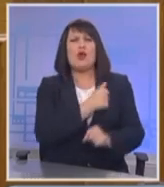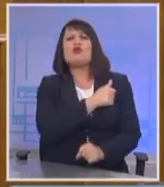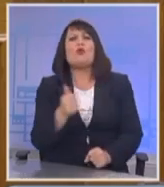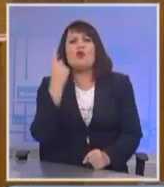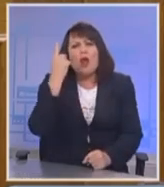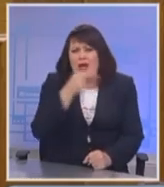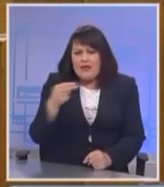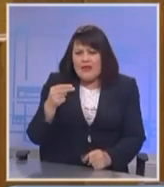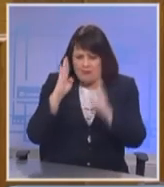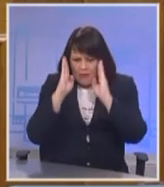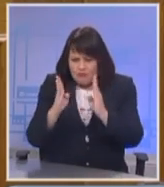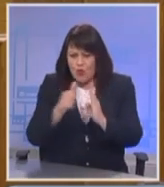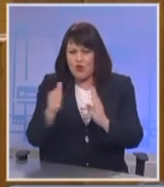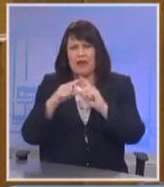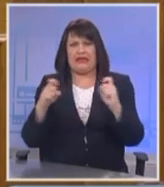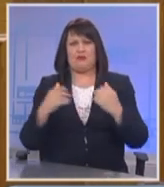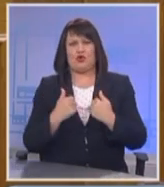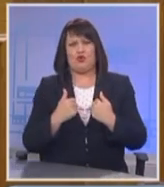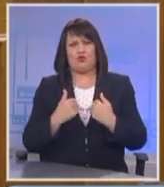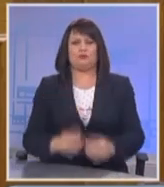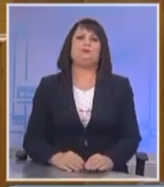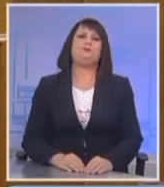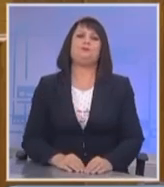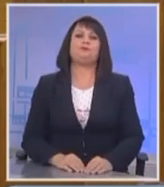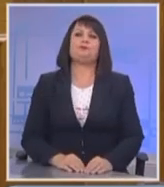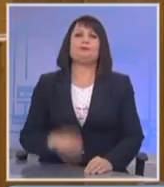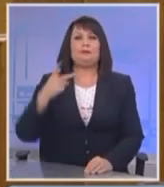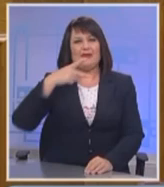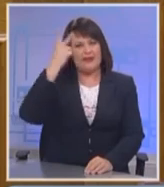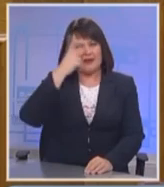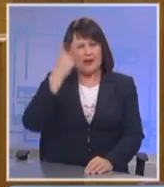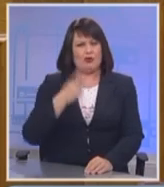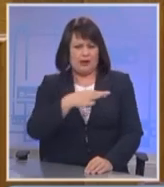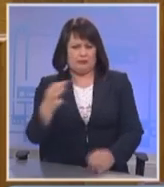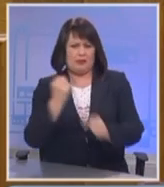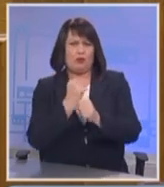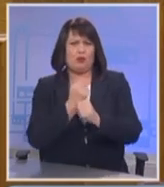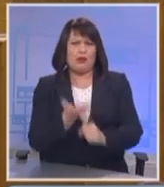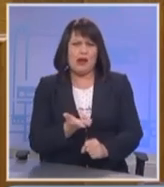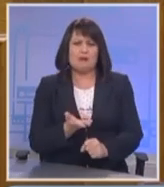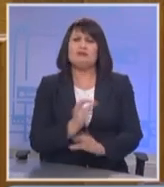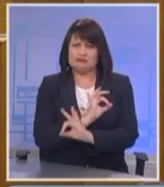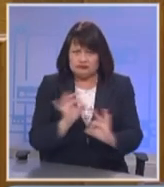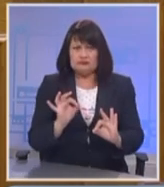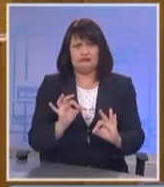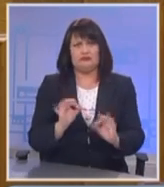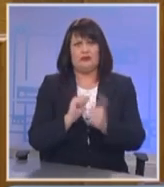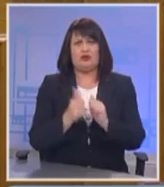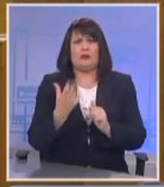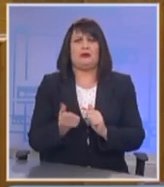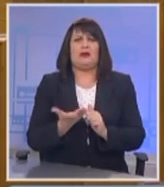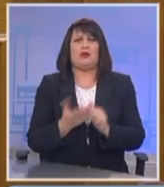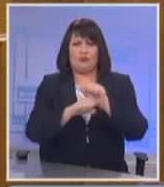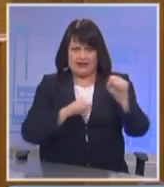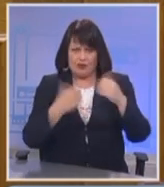μονοδιάστατα στο αντικείμενό τους. Το δικαίωμα εξάσκησης του επαγγέλματος κατοχυρώνεται αυτόματα με την απόκτηση